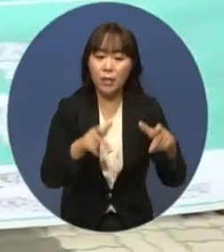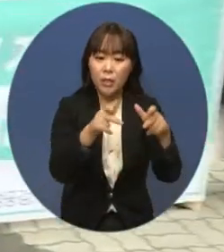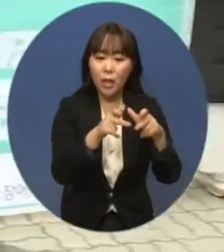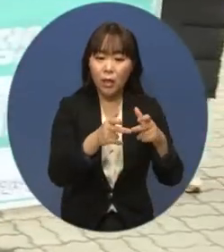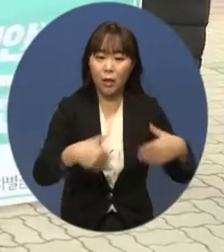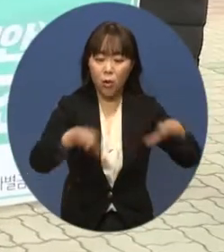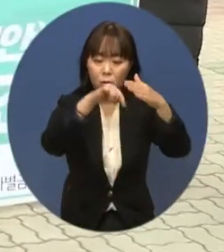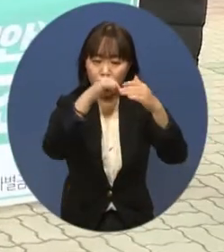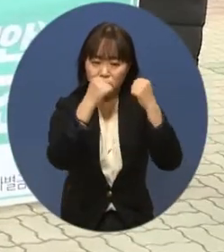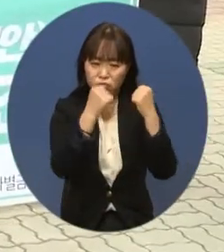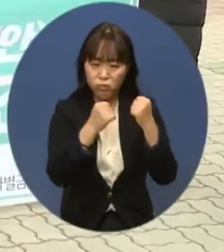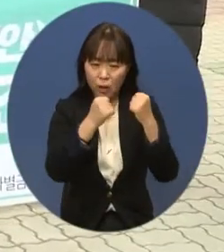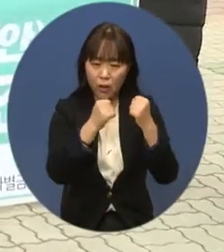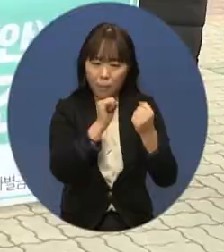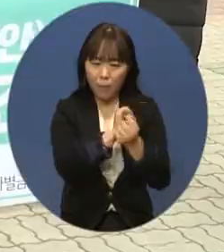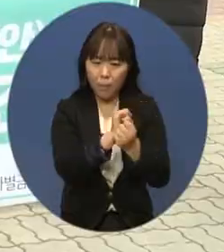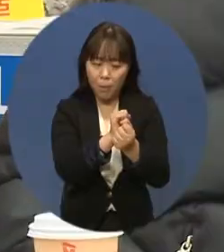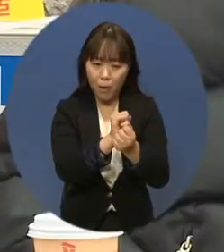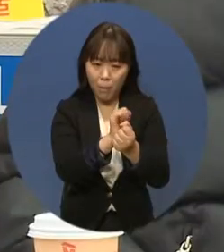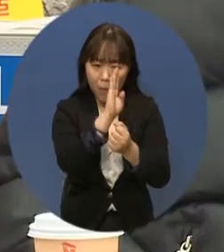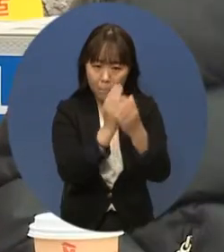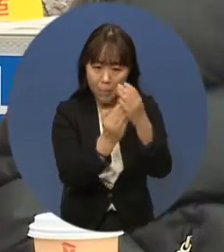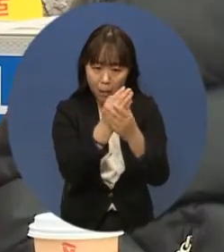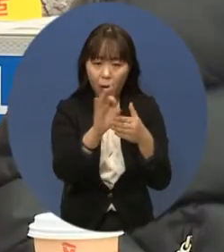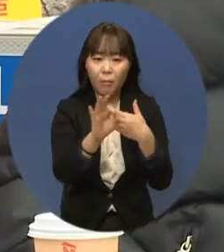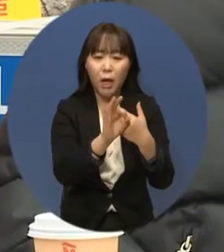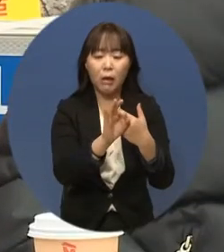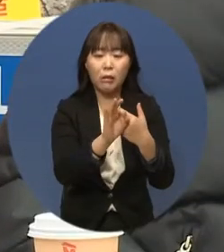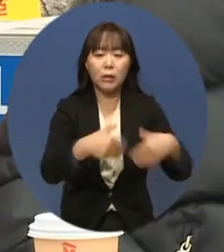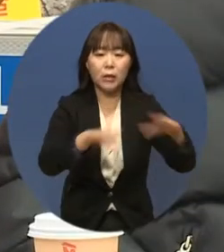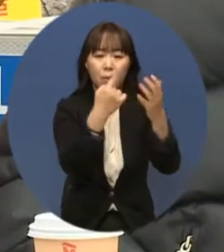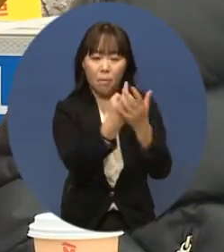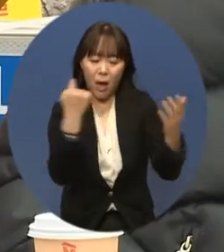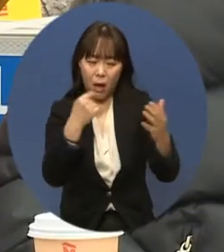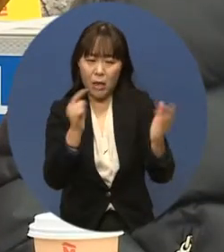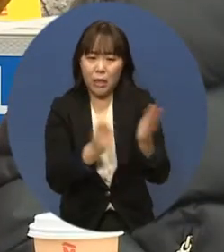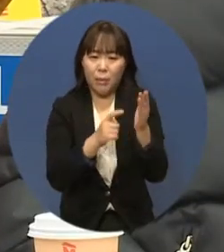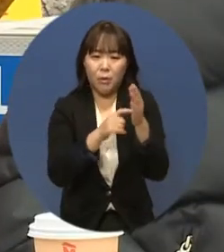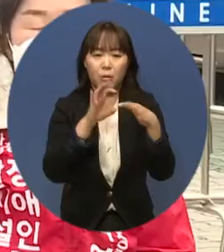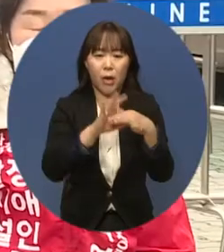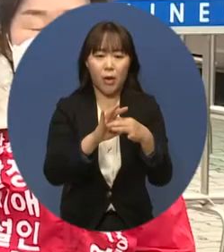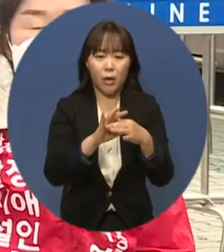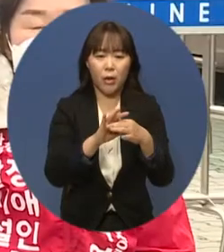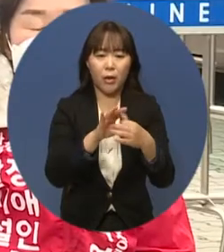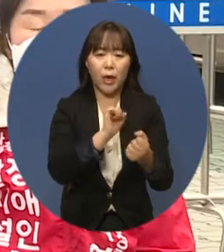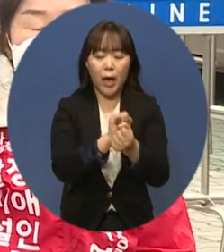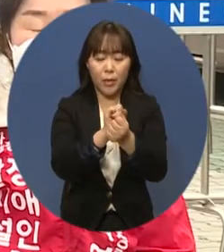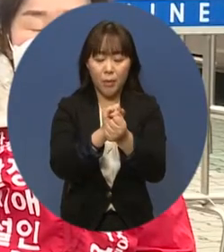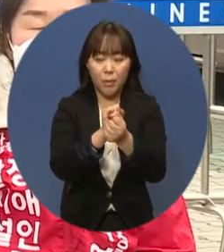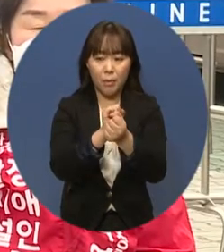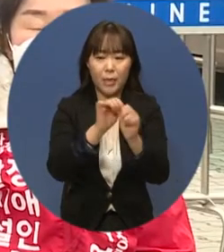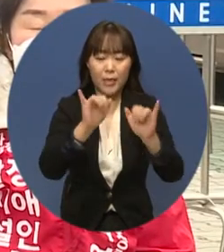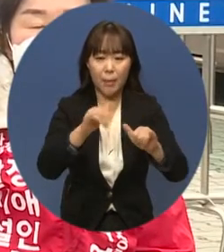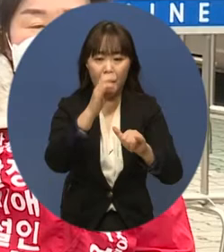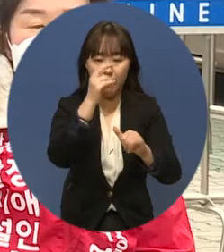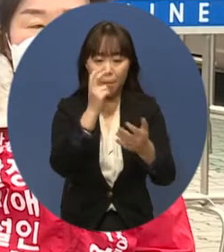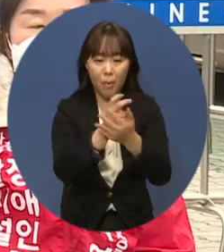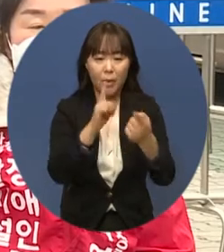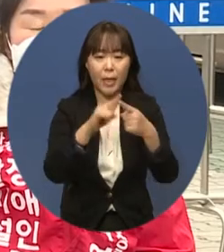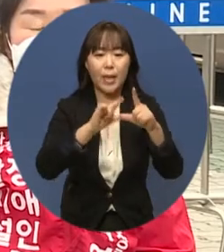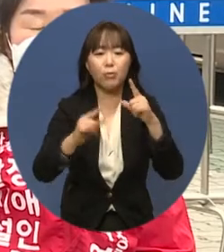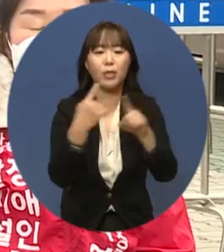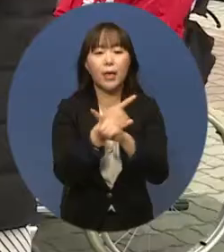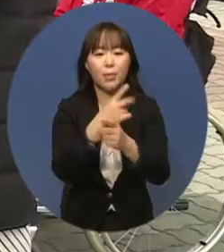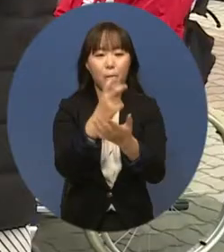장애인 거주시설 내 감염병 발생 시 긴급 탈시설 조치를 취하는 감염병 예방법 일부 개정 법률안이